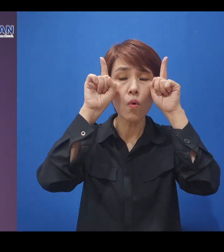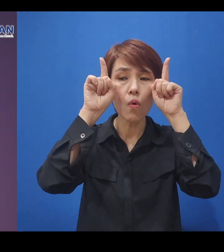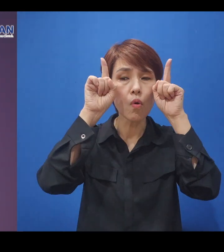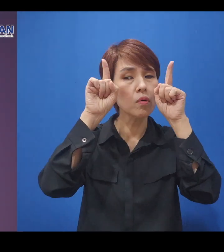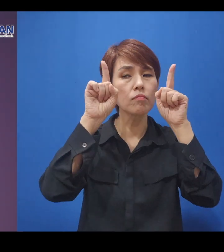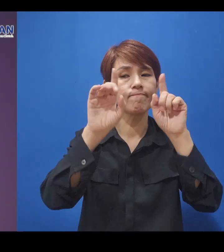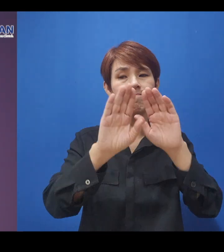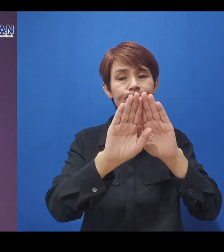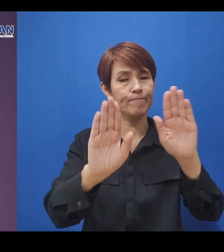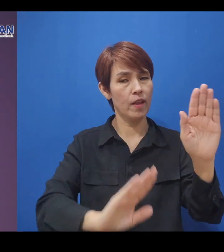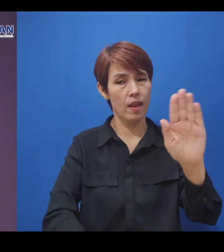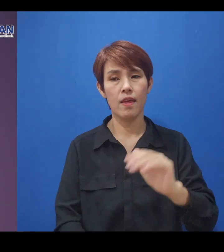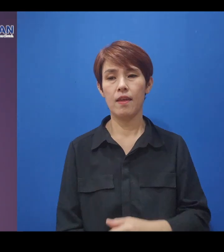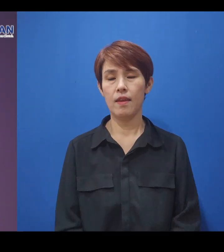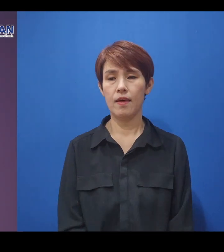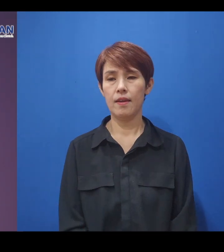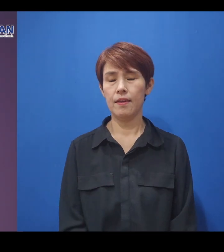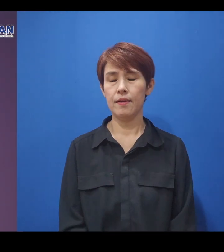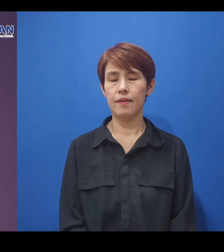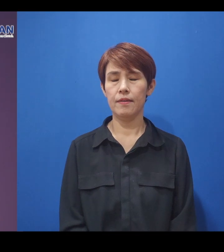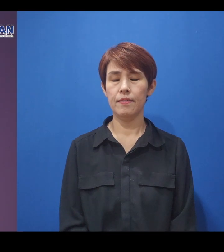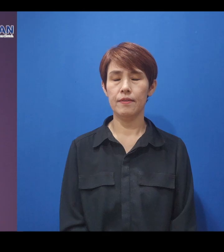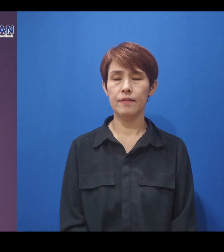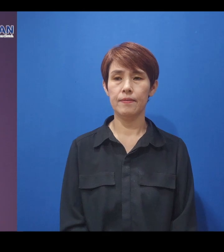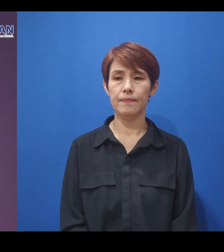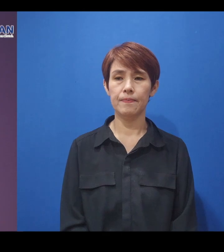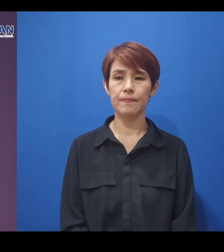않는다. 특별히